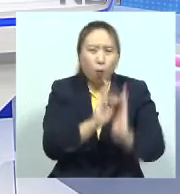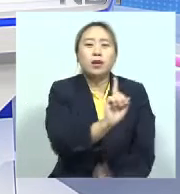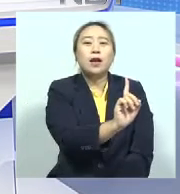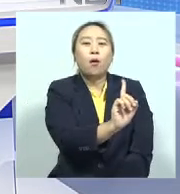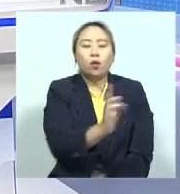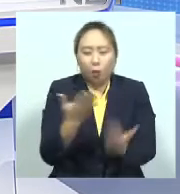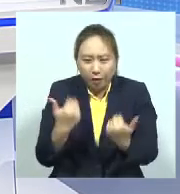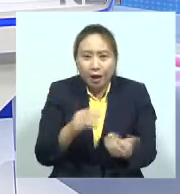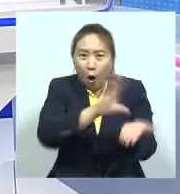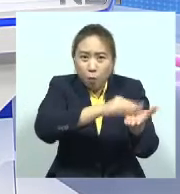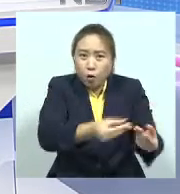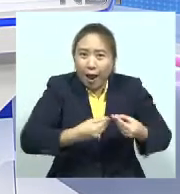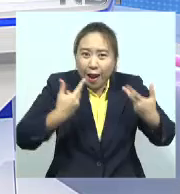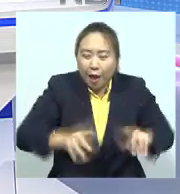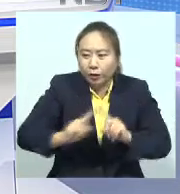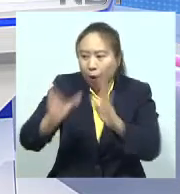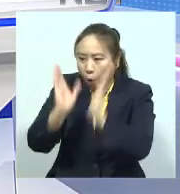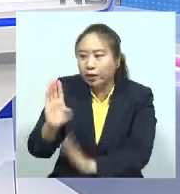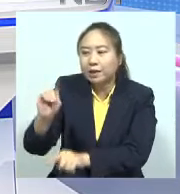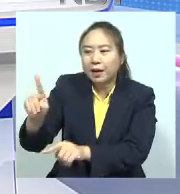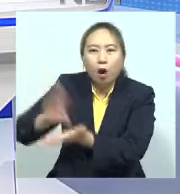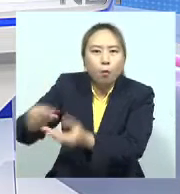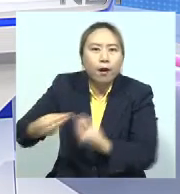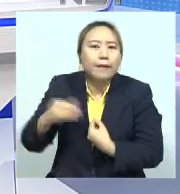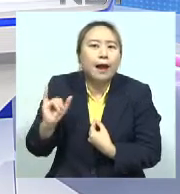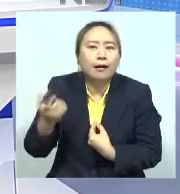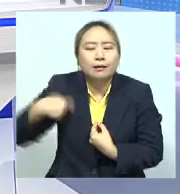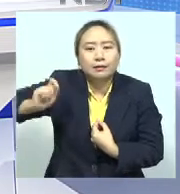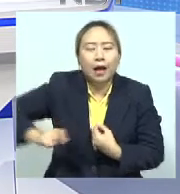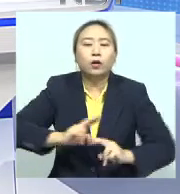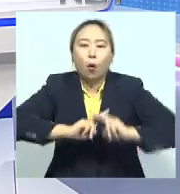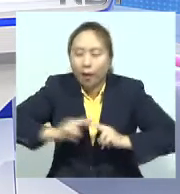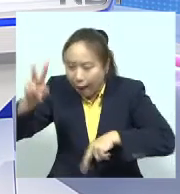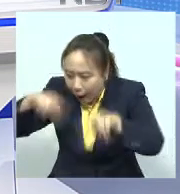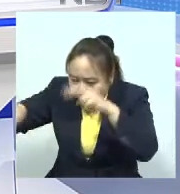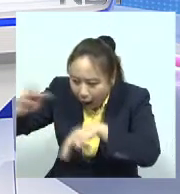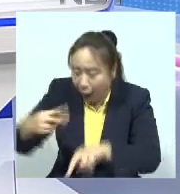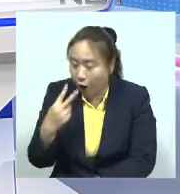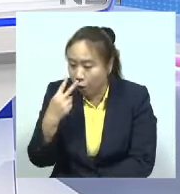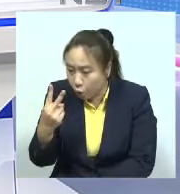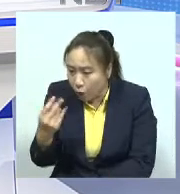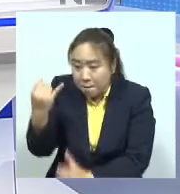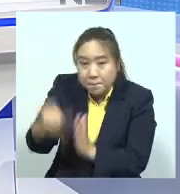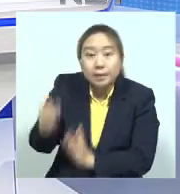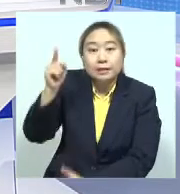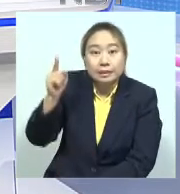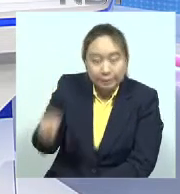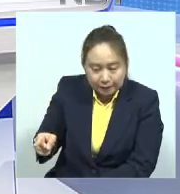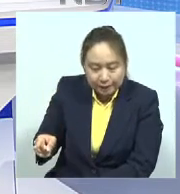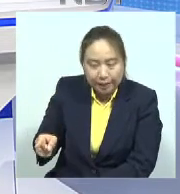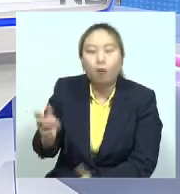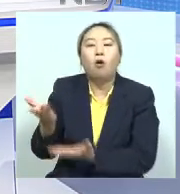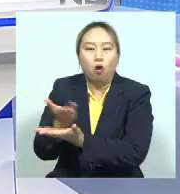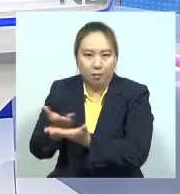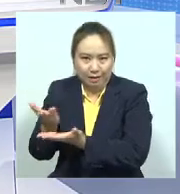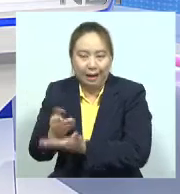ให้ด้วยอันนี้ยังไม่มีข้อมูลมาให้ศาลต้องไปหาเองแล้วหลังจากนั้นศาลดูว่ามีมูลหรือเปล่าถ้ามีมูลถึงพิจารณาว่าจะหยุดจะ